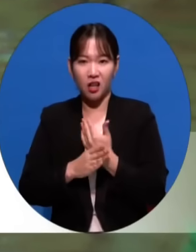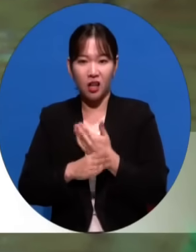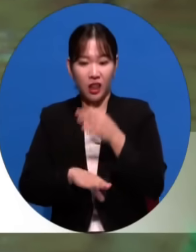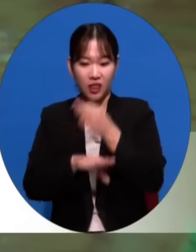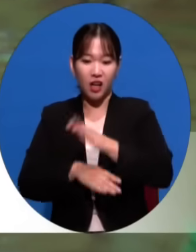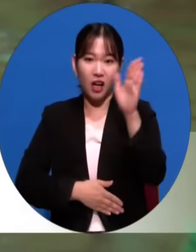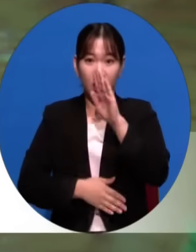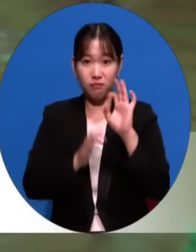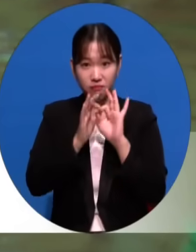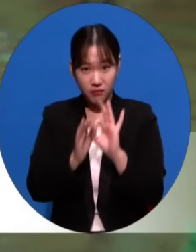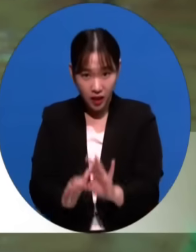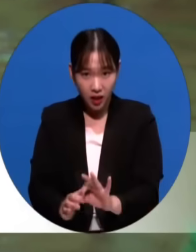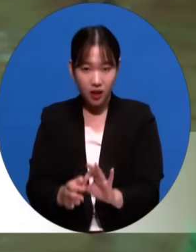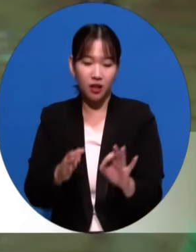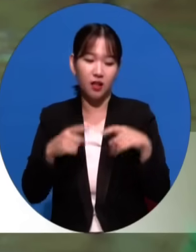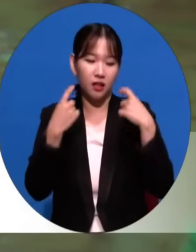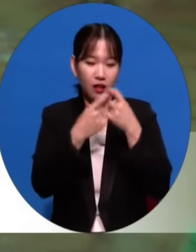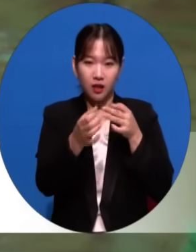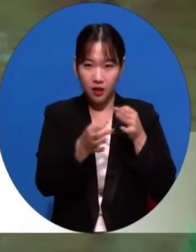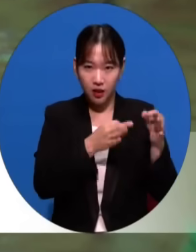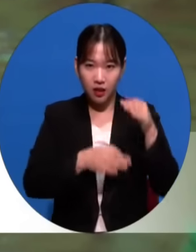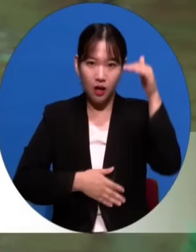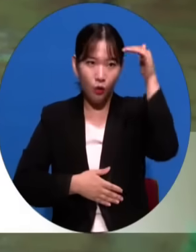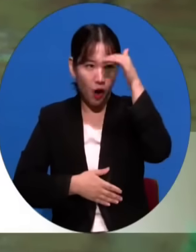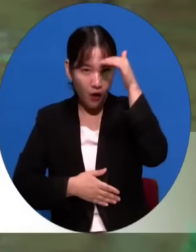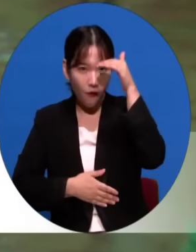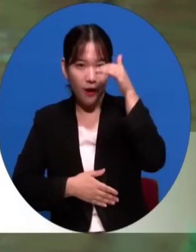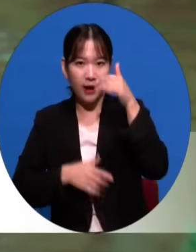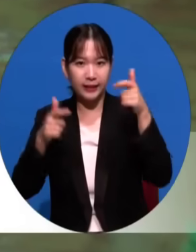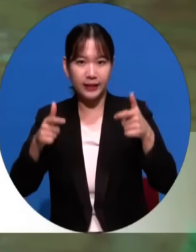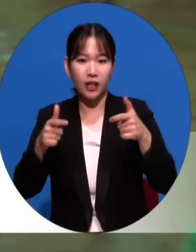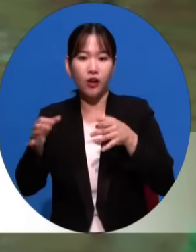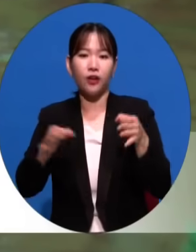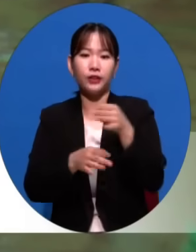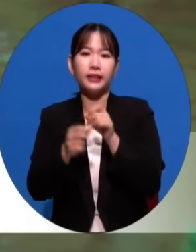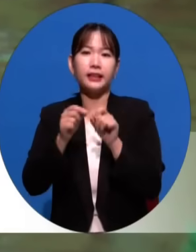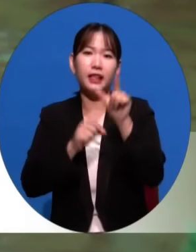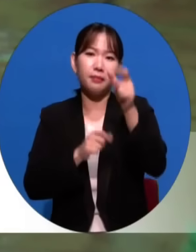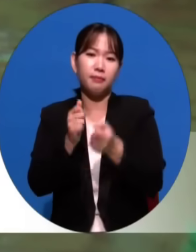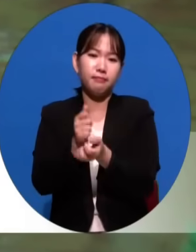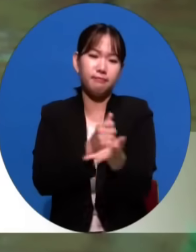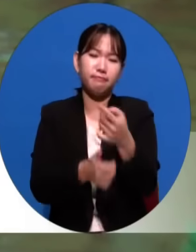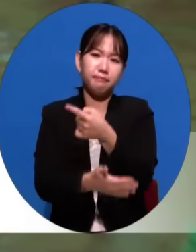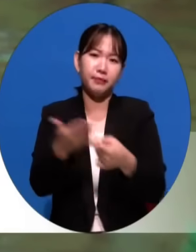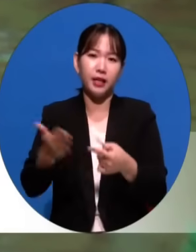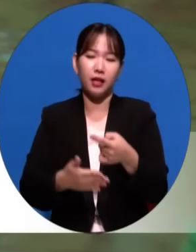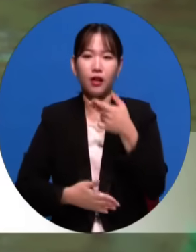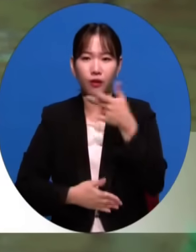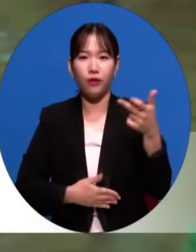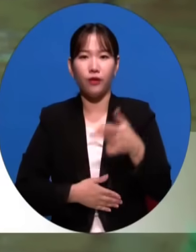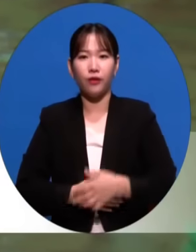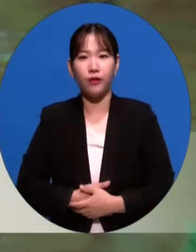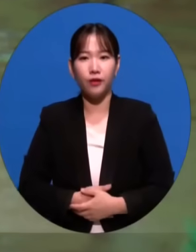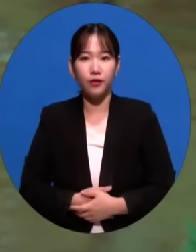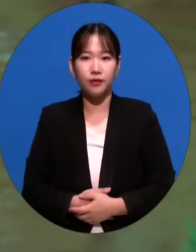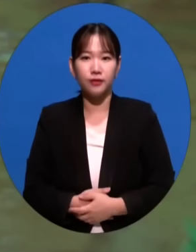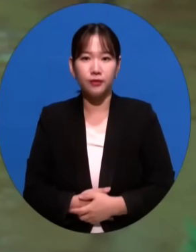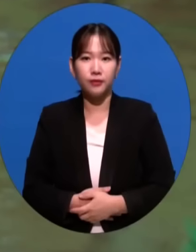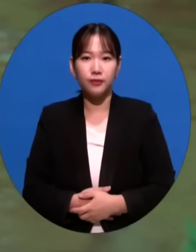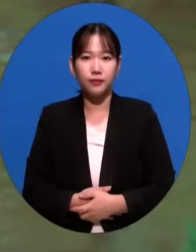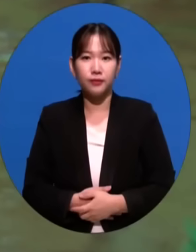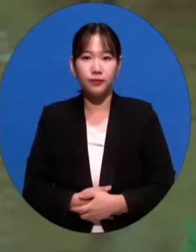위축이 이어질 경우 소상공인과 관광산업 등 지역경제 전반에 큰 타격이 우려됩니다. 김진선